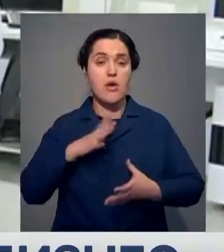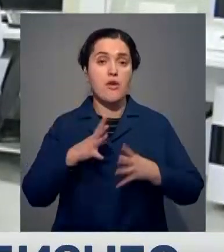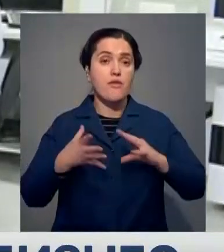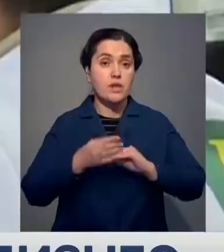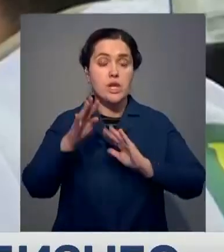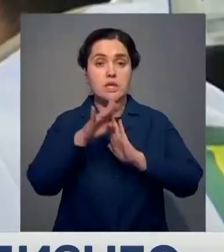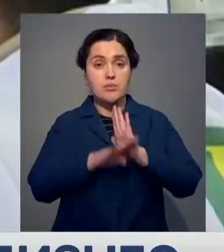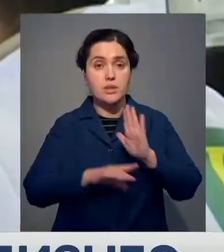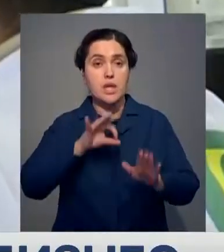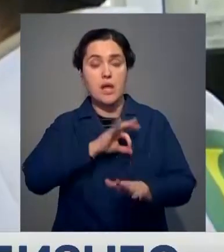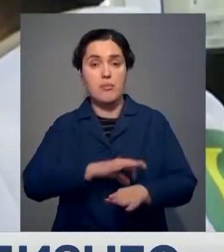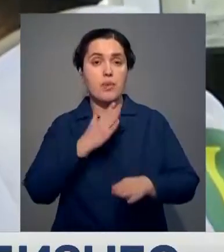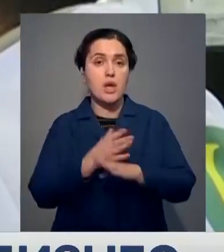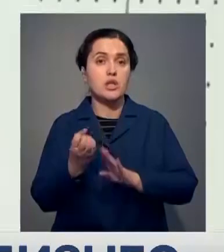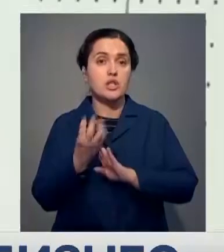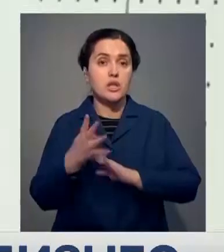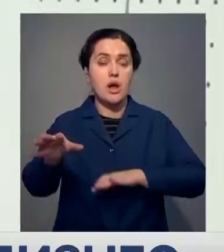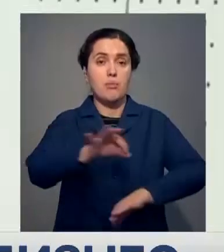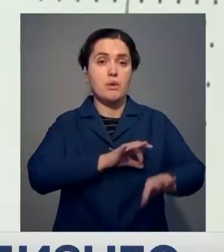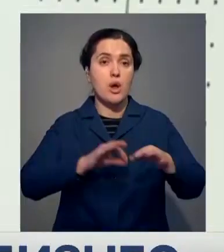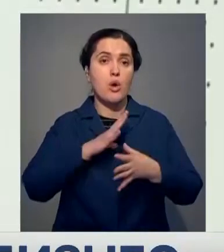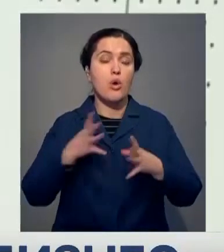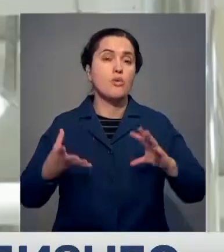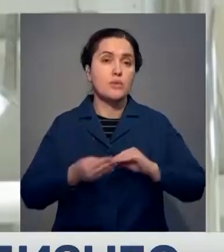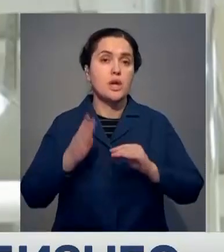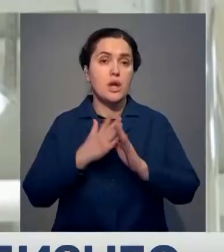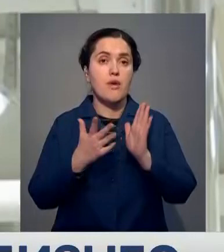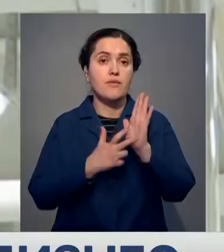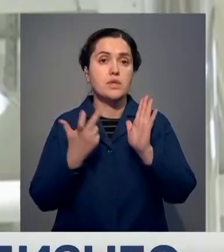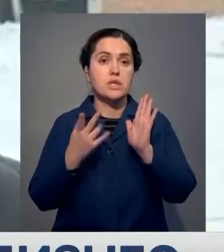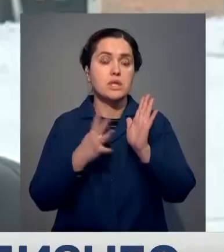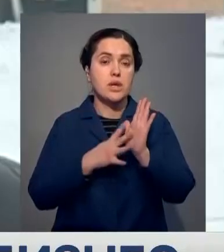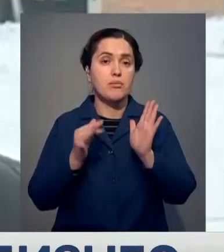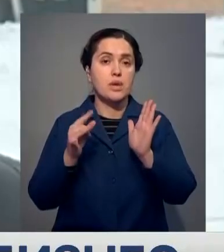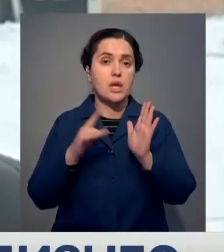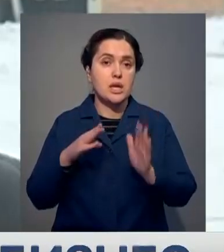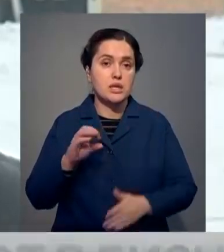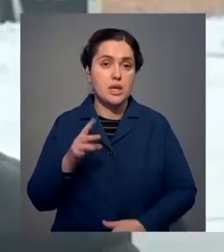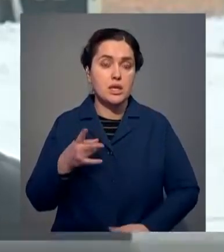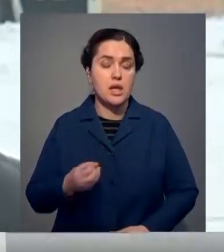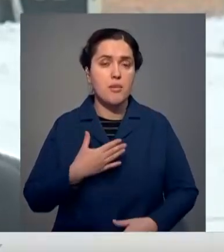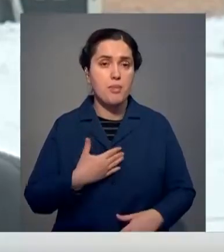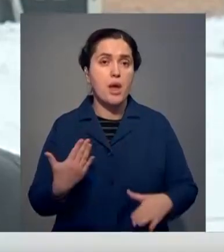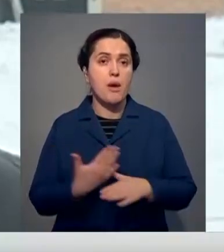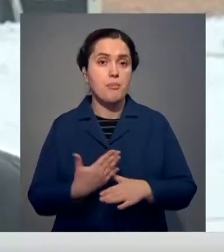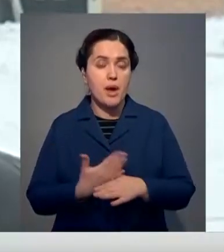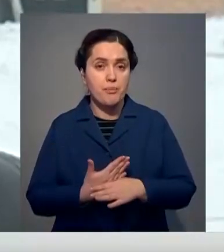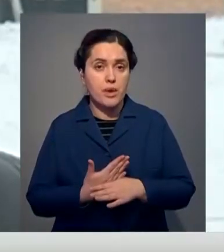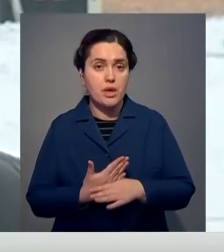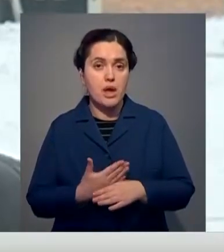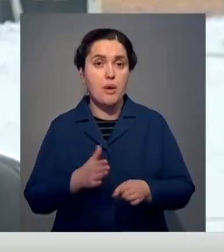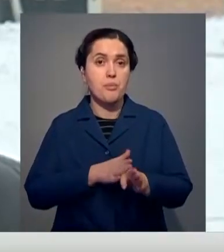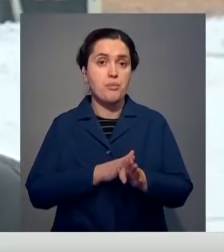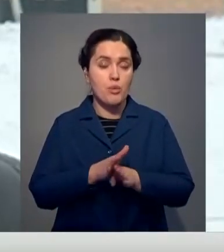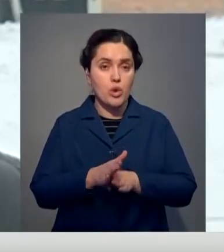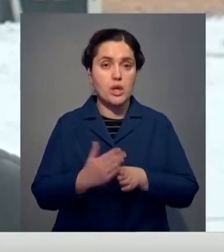списке перспективных в регионе 14 проектов. Общая сумма инвестиций 839 миллиардов тенге. Мы помогаем и оказываем полное